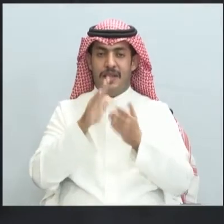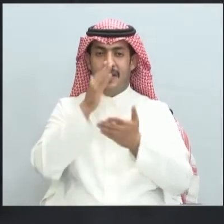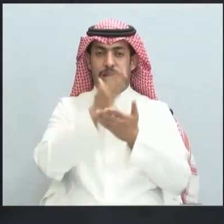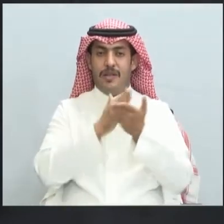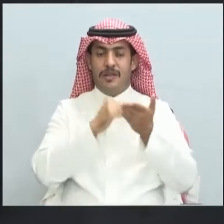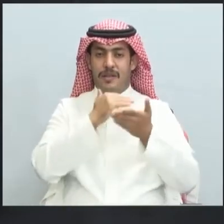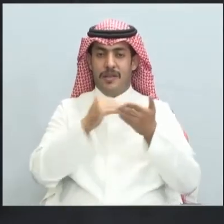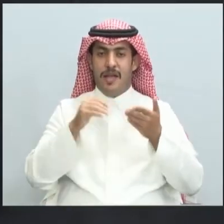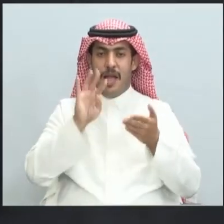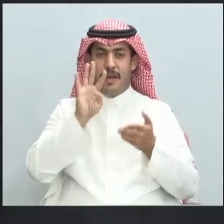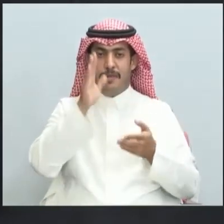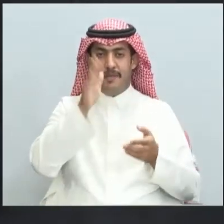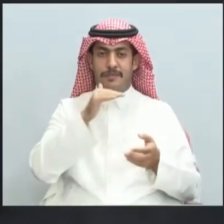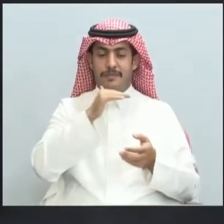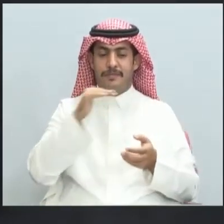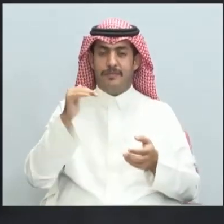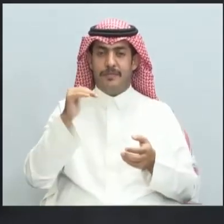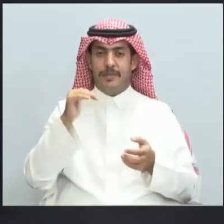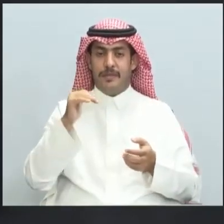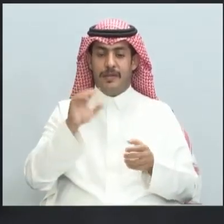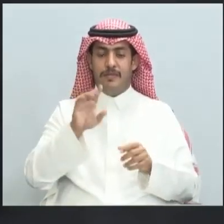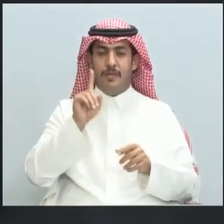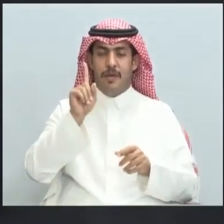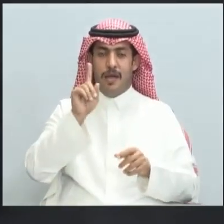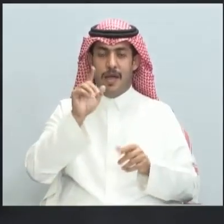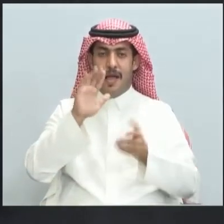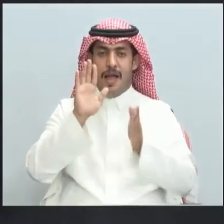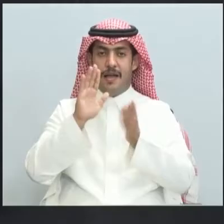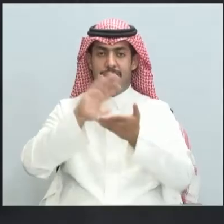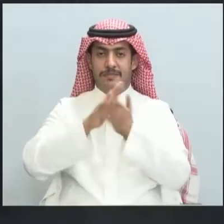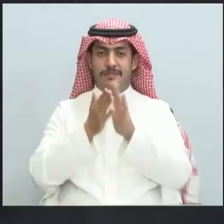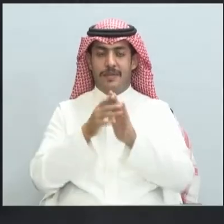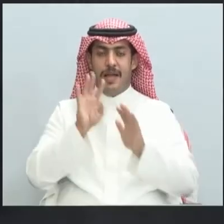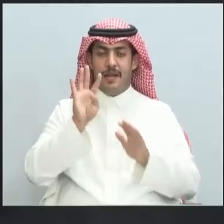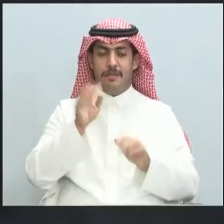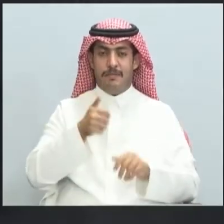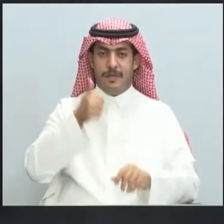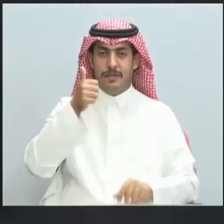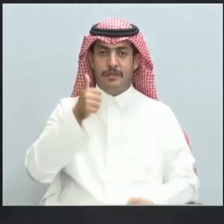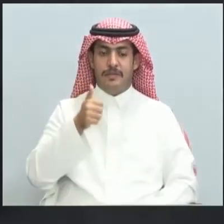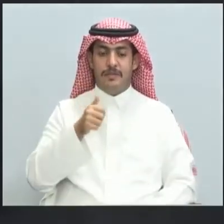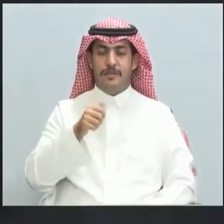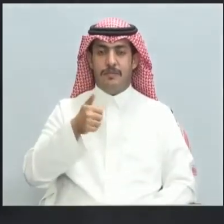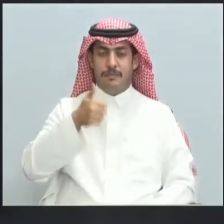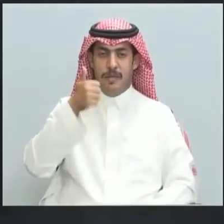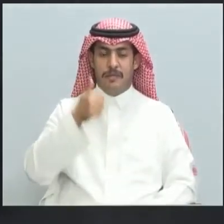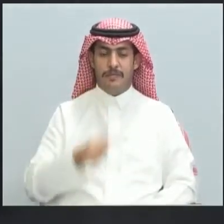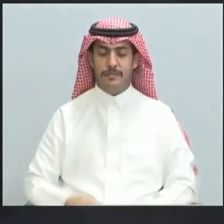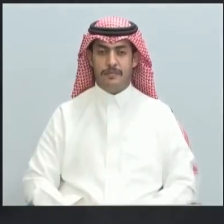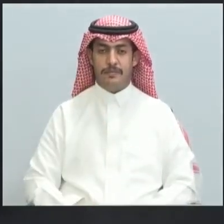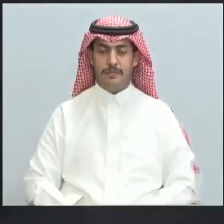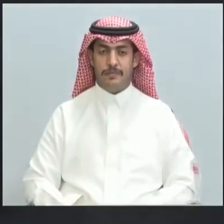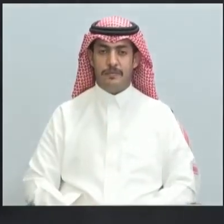وبناتي حتى يصبح لدي اربعه ارباع متطابقه هل نستطيع نعم وبناتي